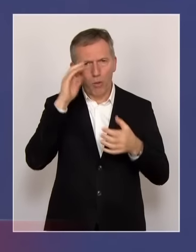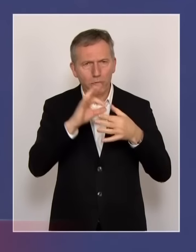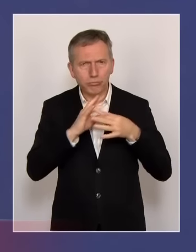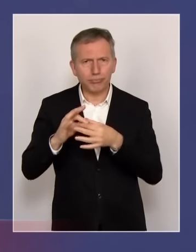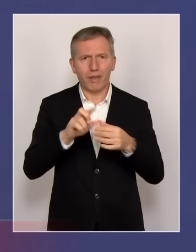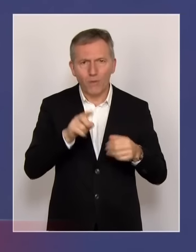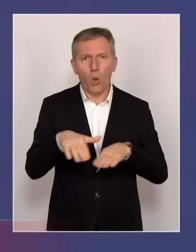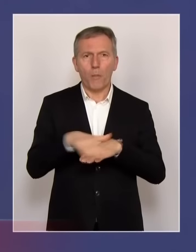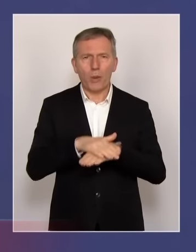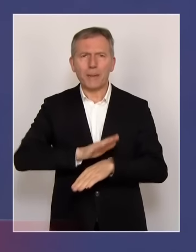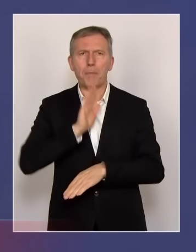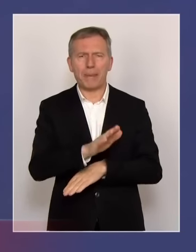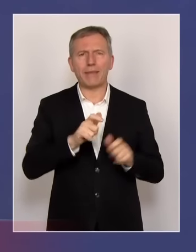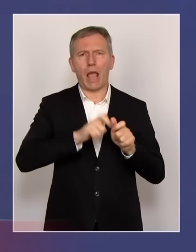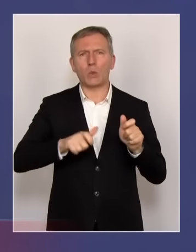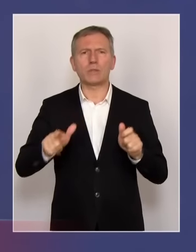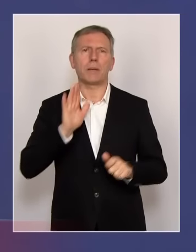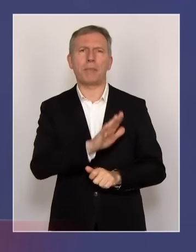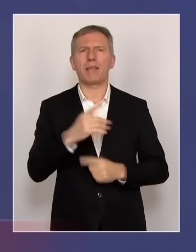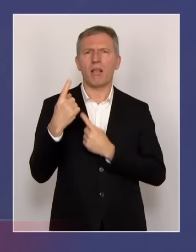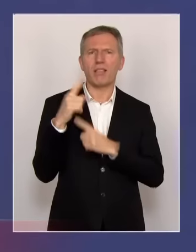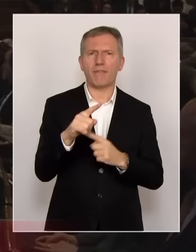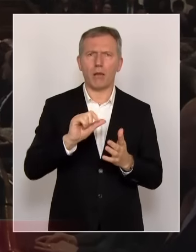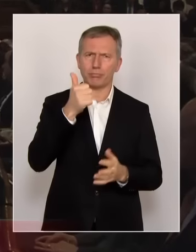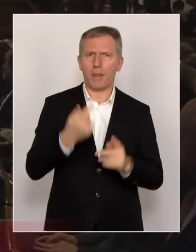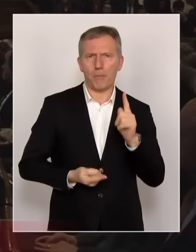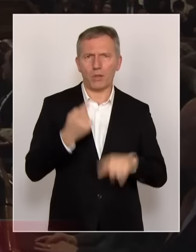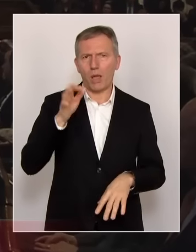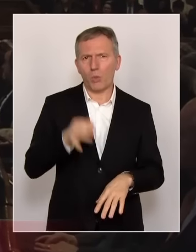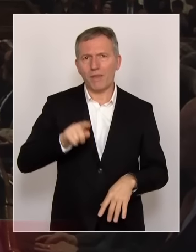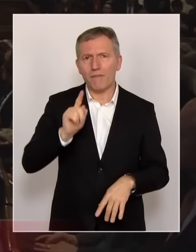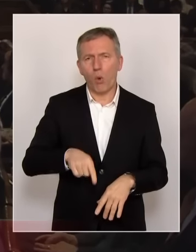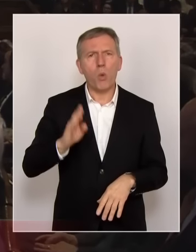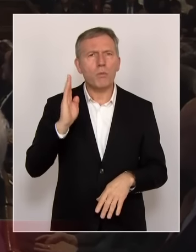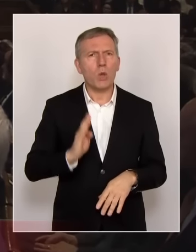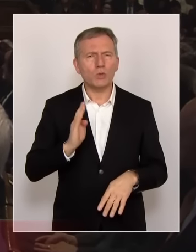vraie politique industrielle de défense. C'est une nécessité, il faut l'assumer.